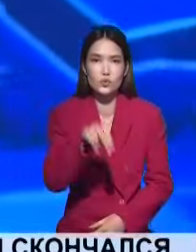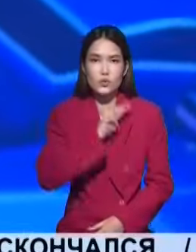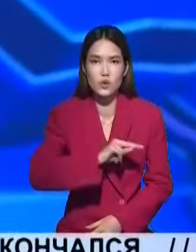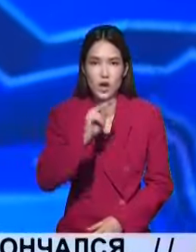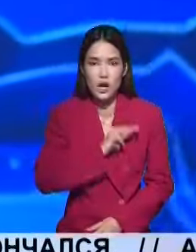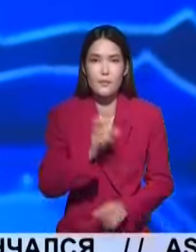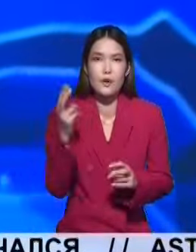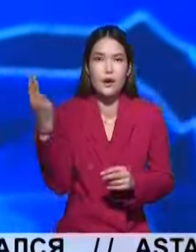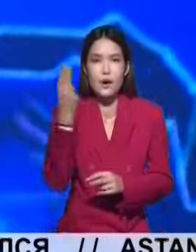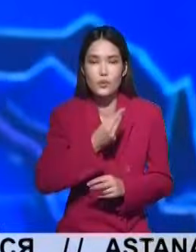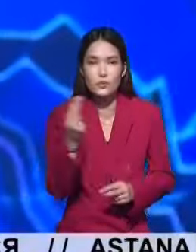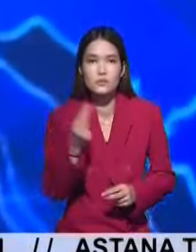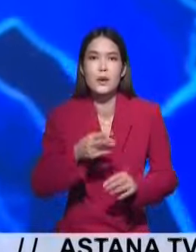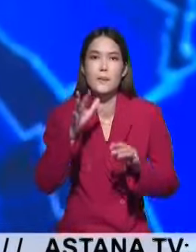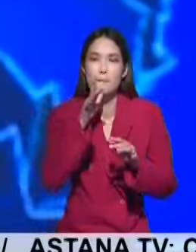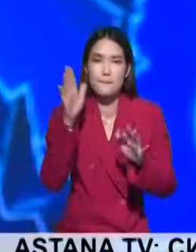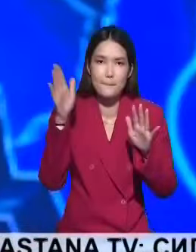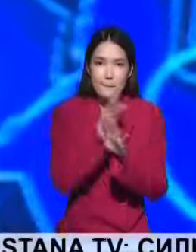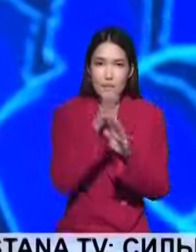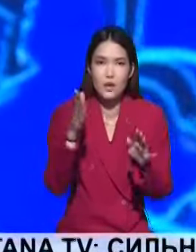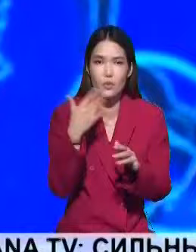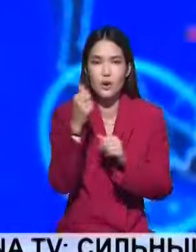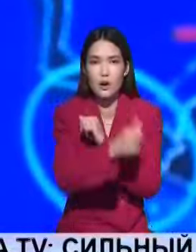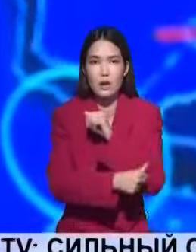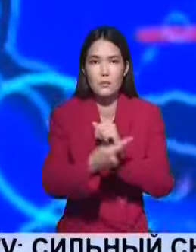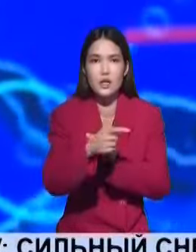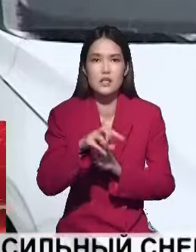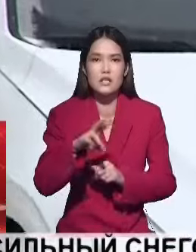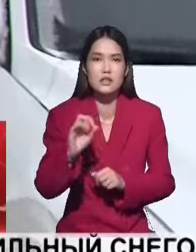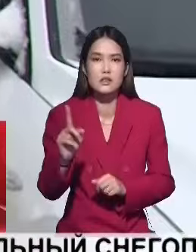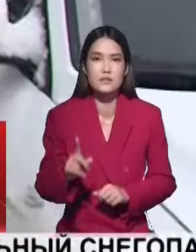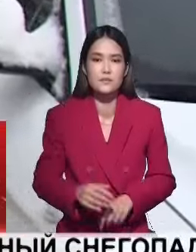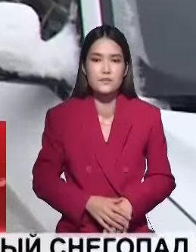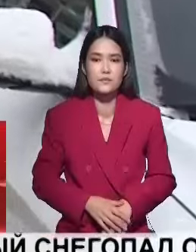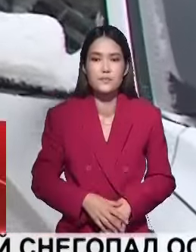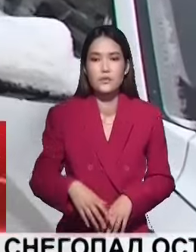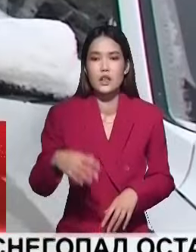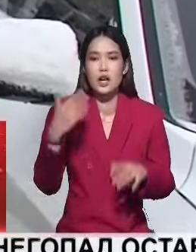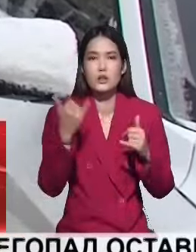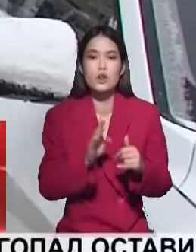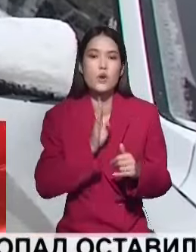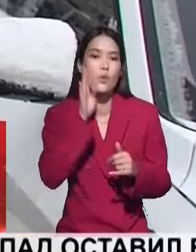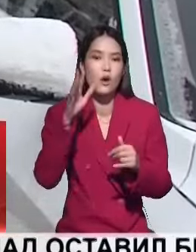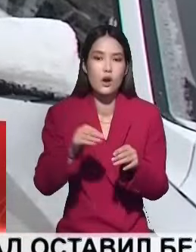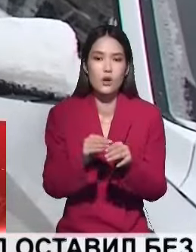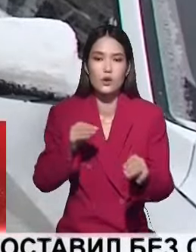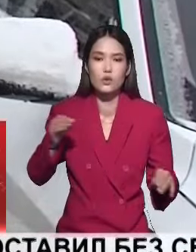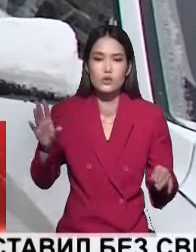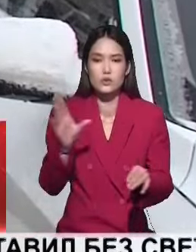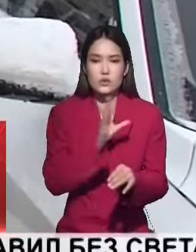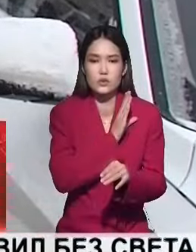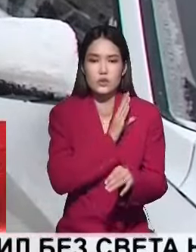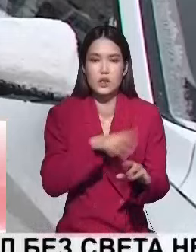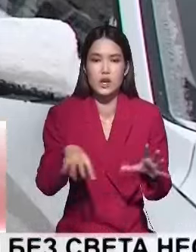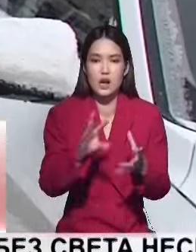работы. Как в столице борются с последствиями непогоды, в материале Дильнас Насекеновой. С самого утра на дорогах Астаны возник настоящий коллапс.